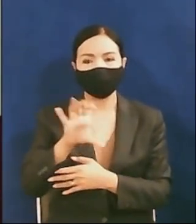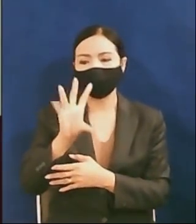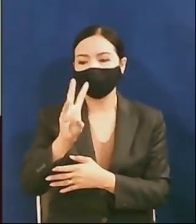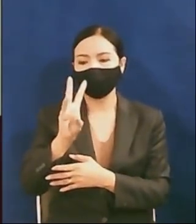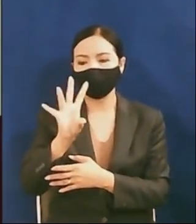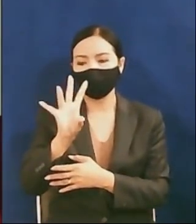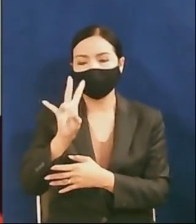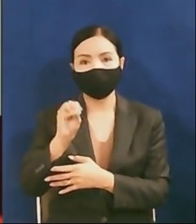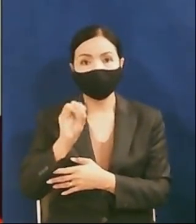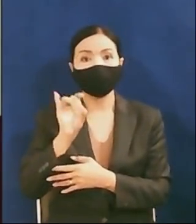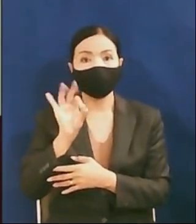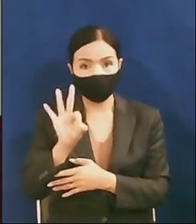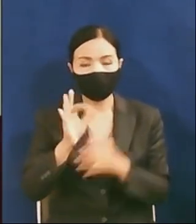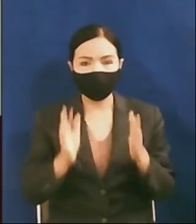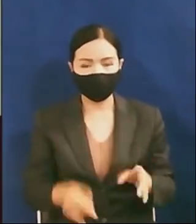7,879 คนนะครับคิดเป็น